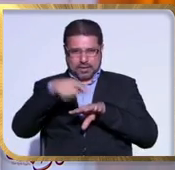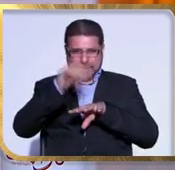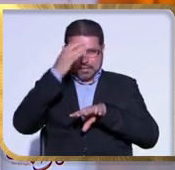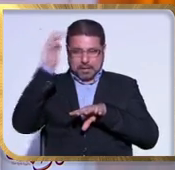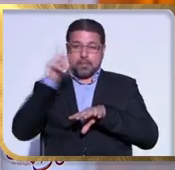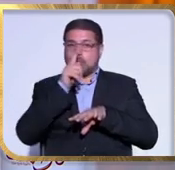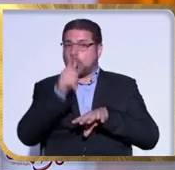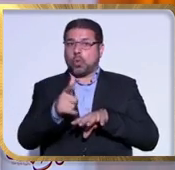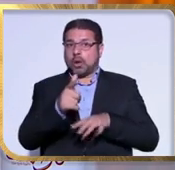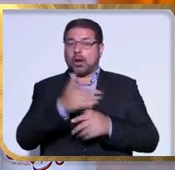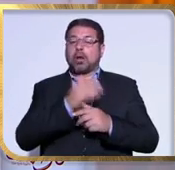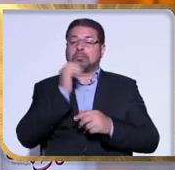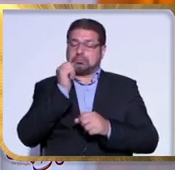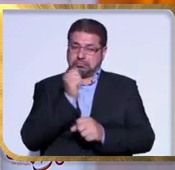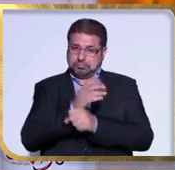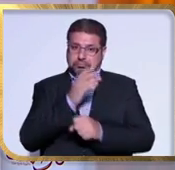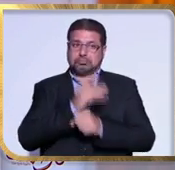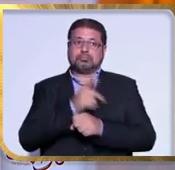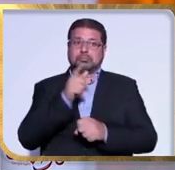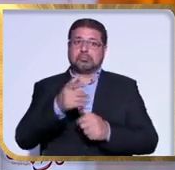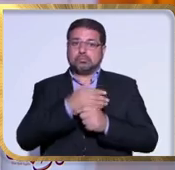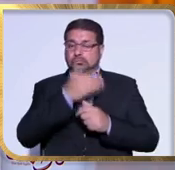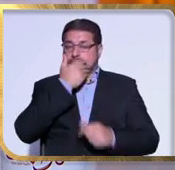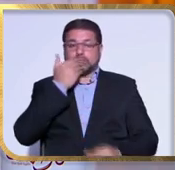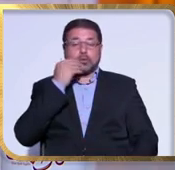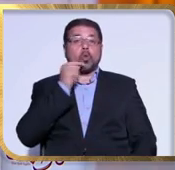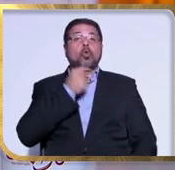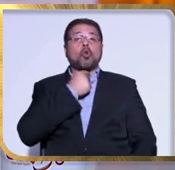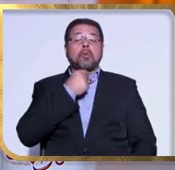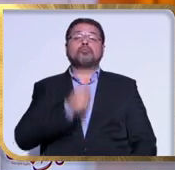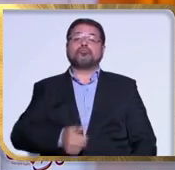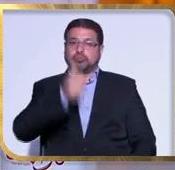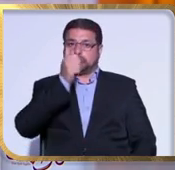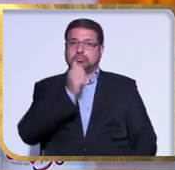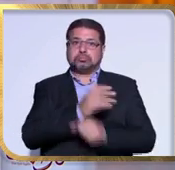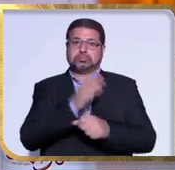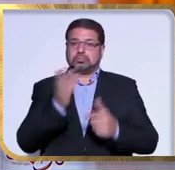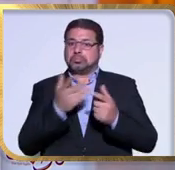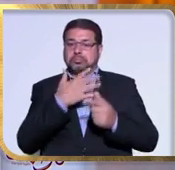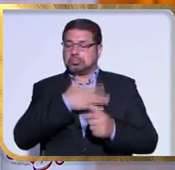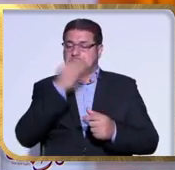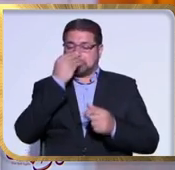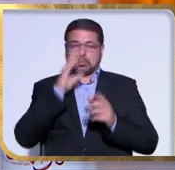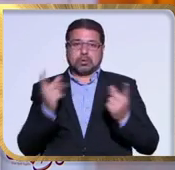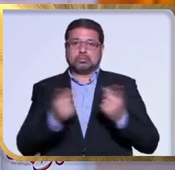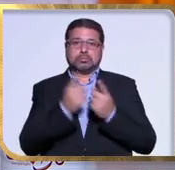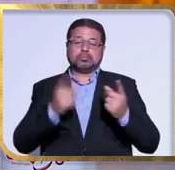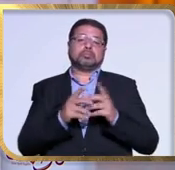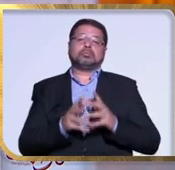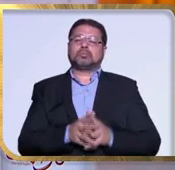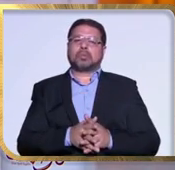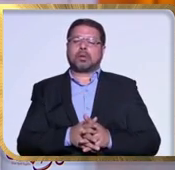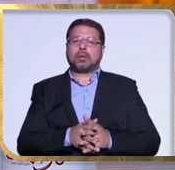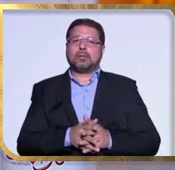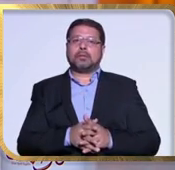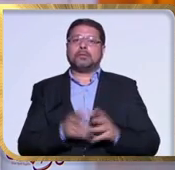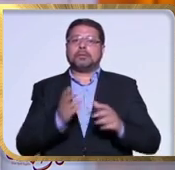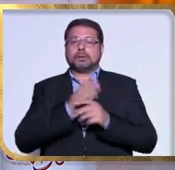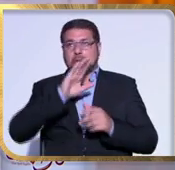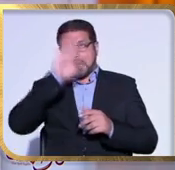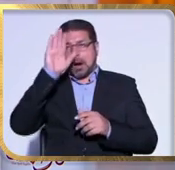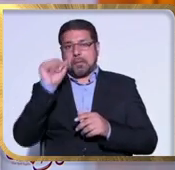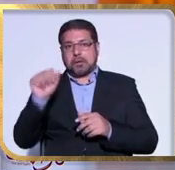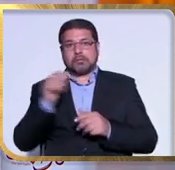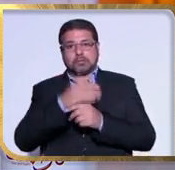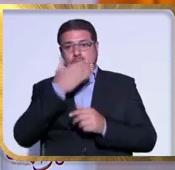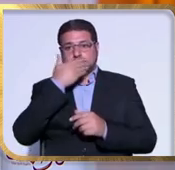القول بجواز افراد صوم يوم الجمعه من غير كراهه مطلقه الملكيه عندهم